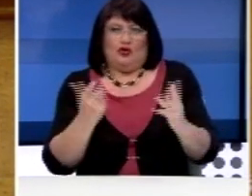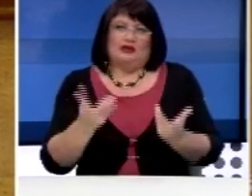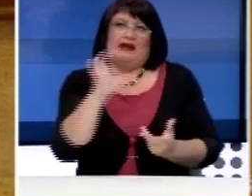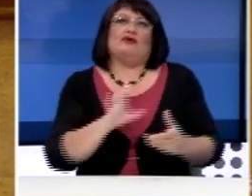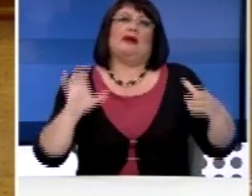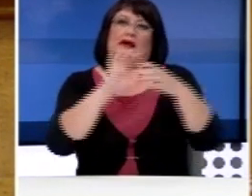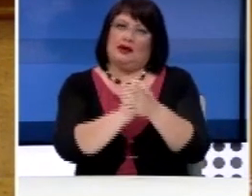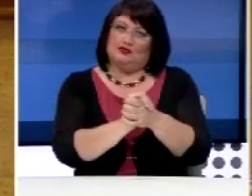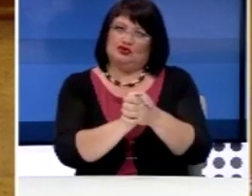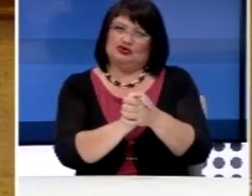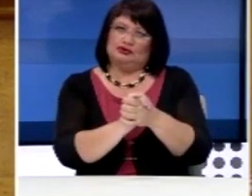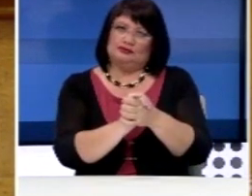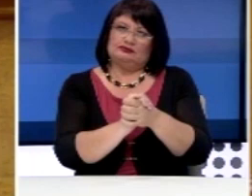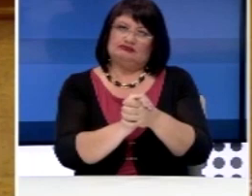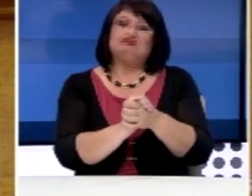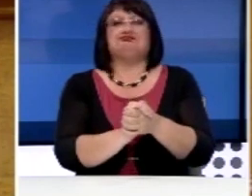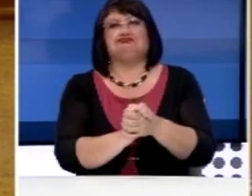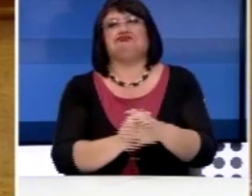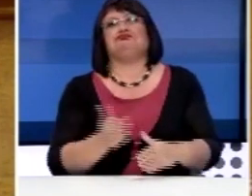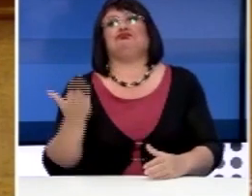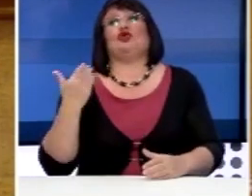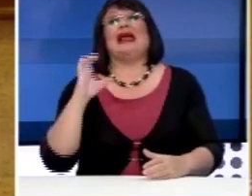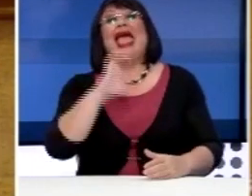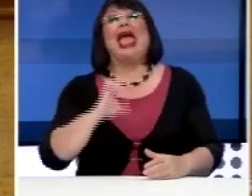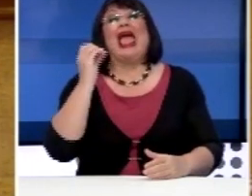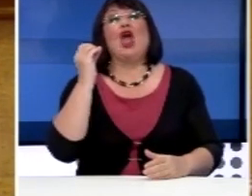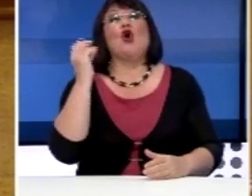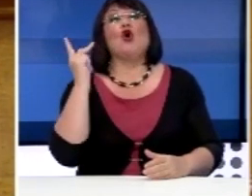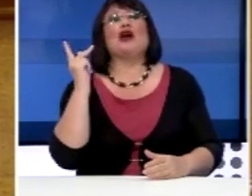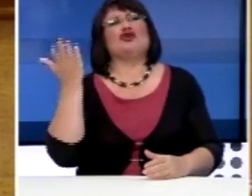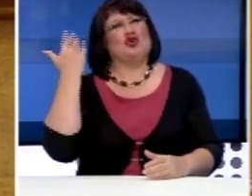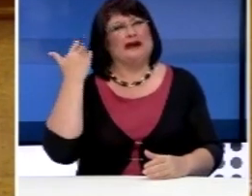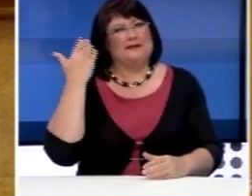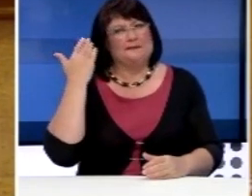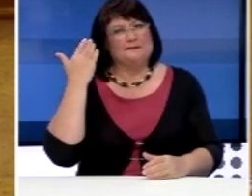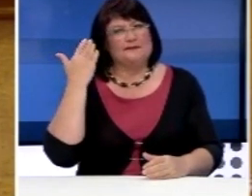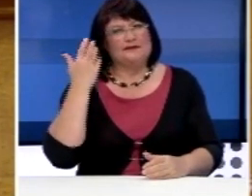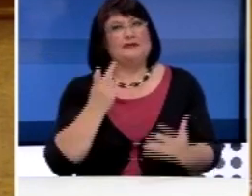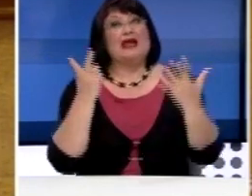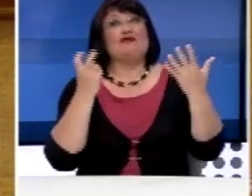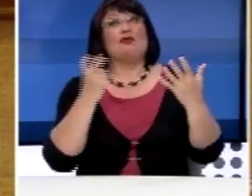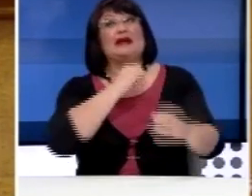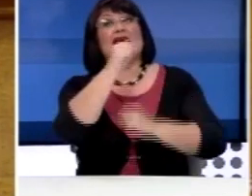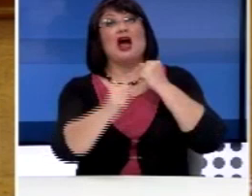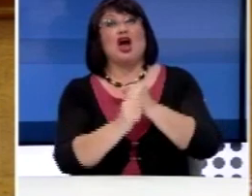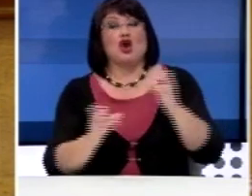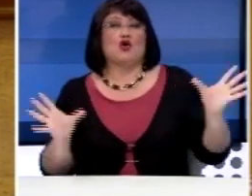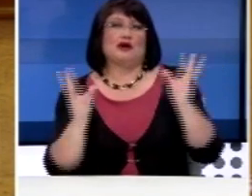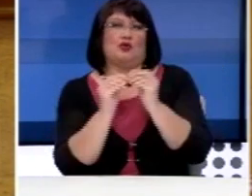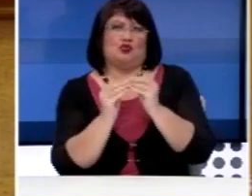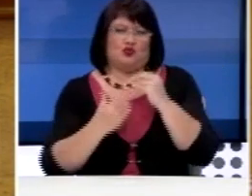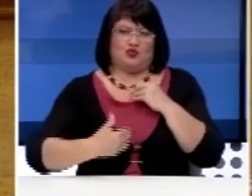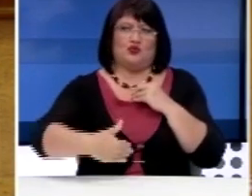Ευρωπαϊκή Ένωση και ο προπομπός της, η τότε ΕΟΚ, δήθεν εξασφάλισε για 70 και πλέον χρόνια από την εμφάνισή